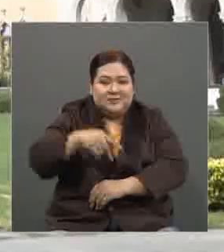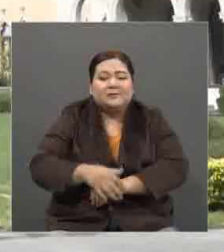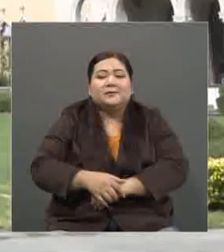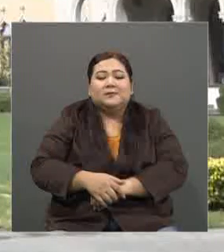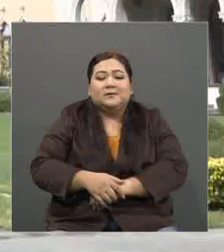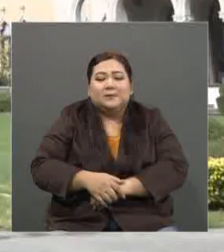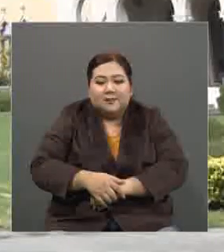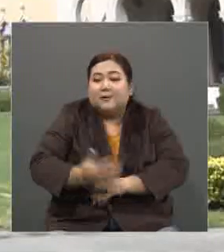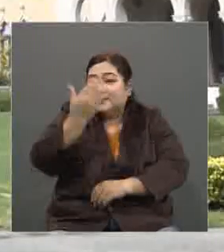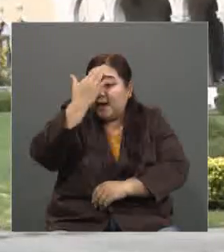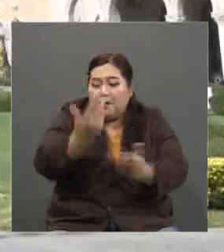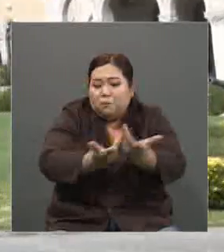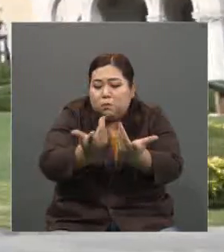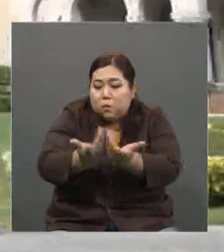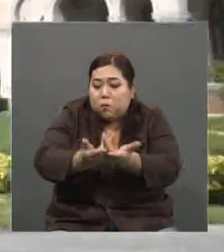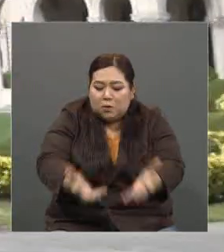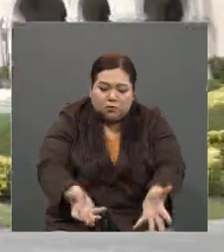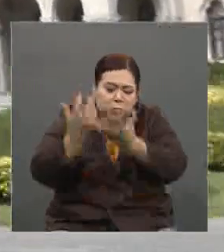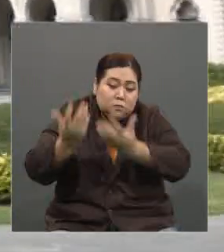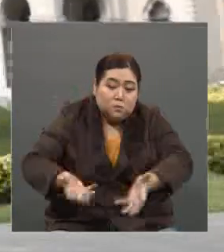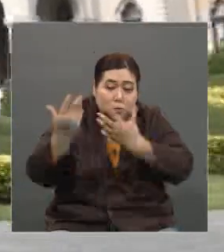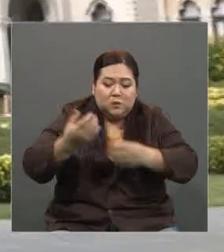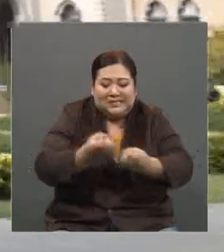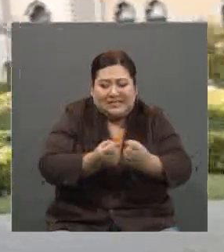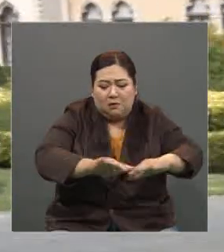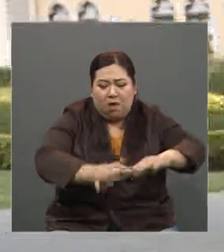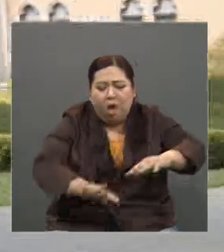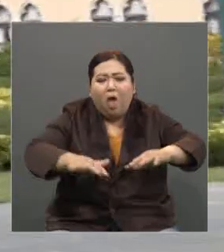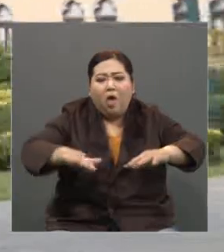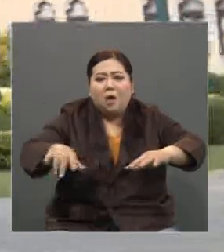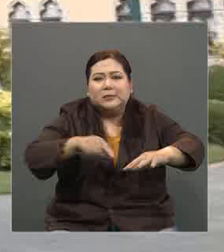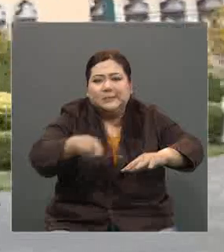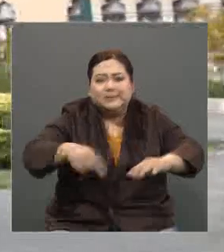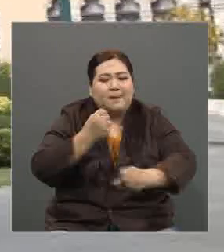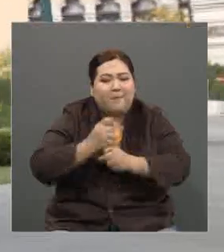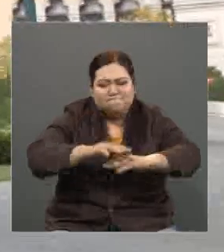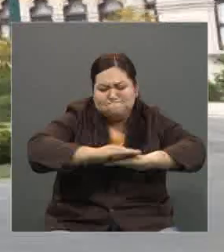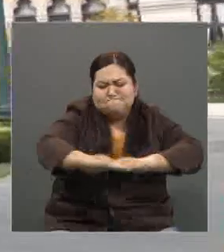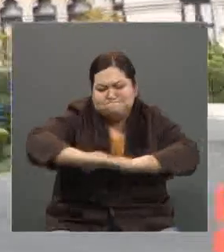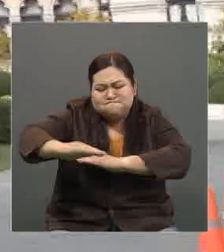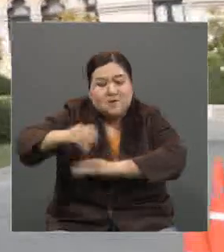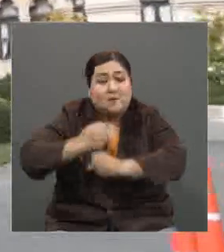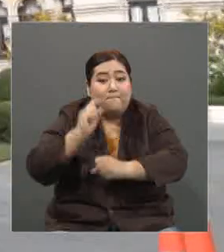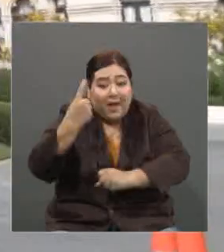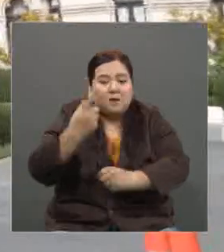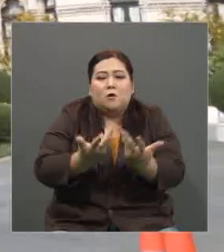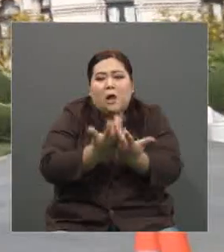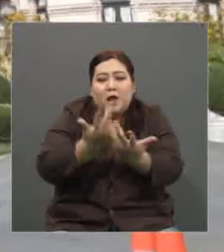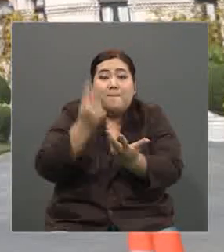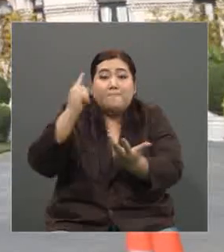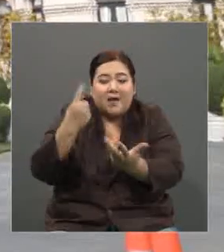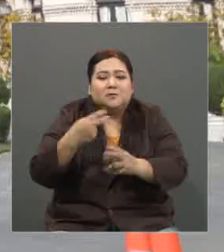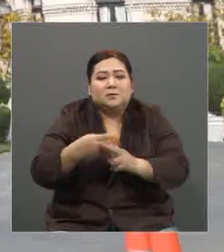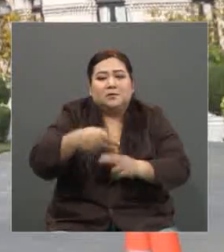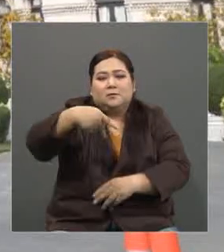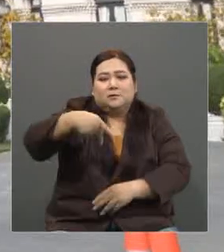้มีการหรืออัดดนและทำให่ครับโดยใช้ย่าพันรัสผลัมที่นิยมปล่กัในสนามกอฟเป็นพืช